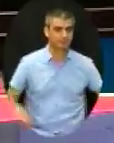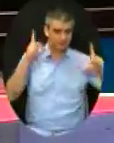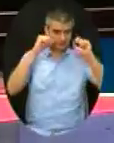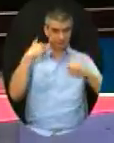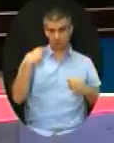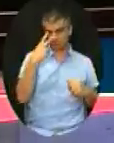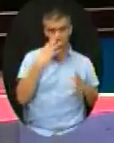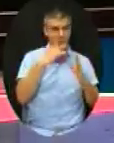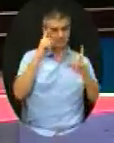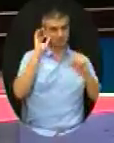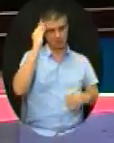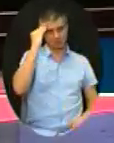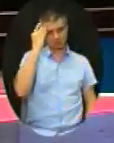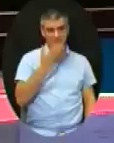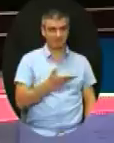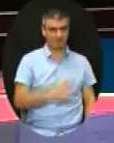מלמעלה זה הצילום של בית הספר עצמו.